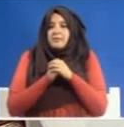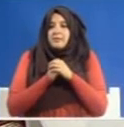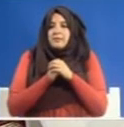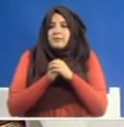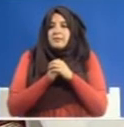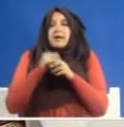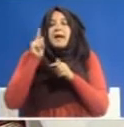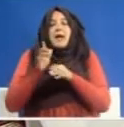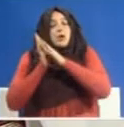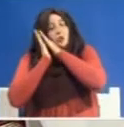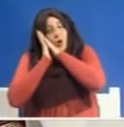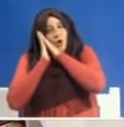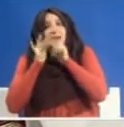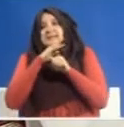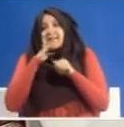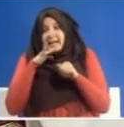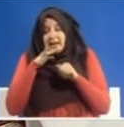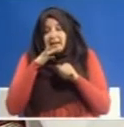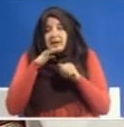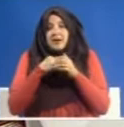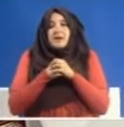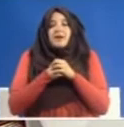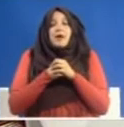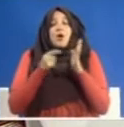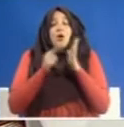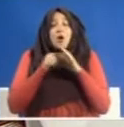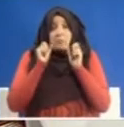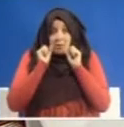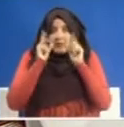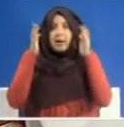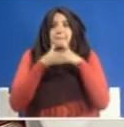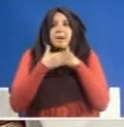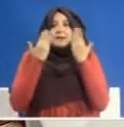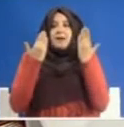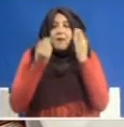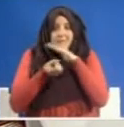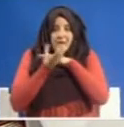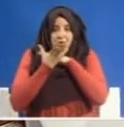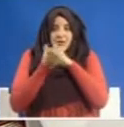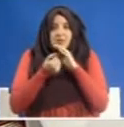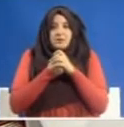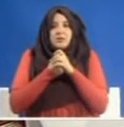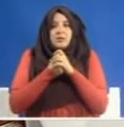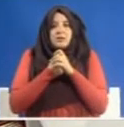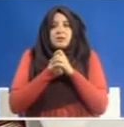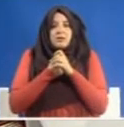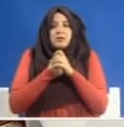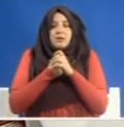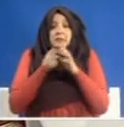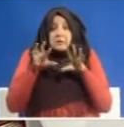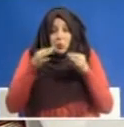على جنابة. نعم عندما أصبحت يعني في وقت الفجر وجدت أنني في